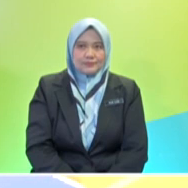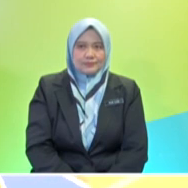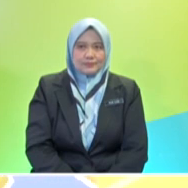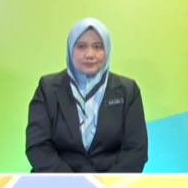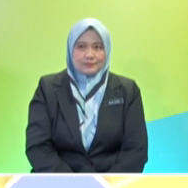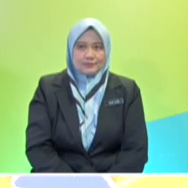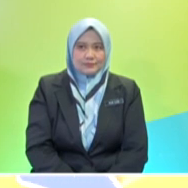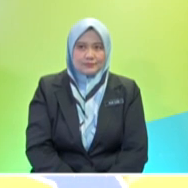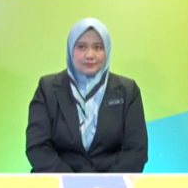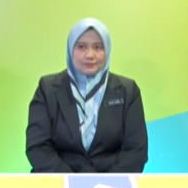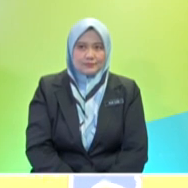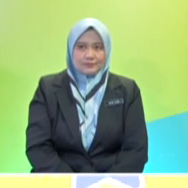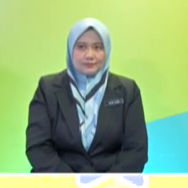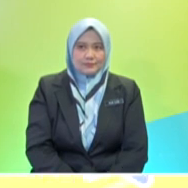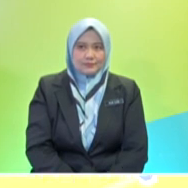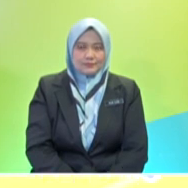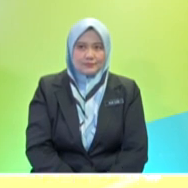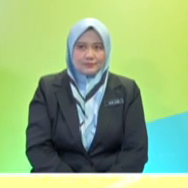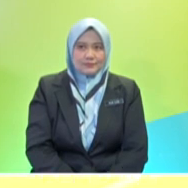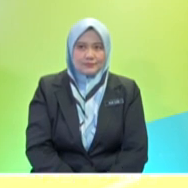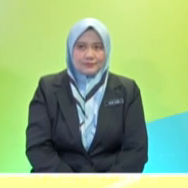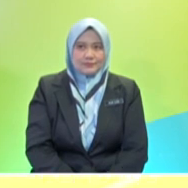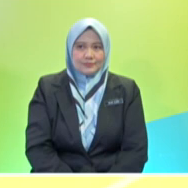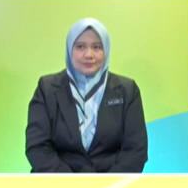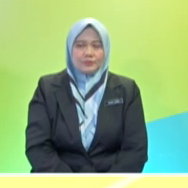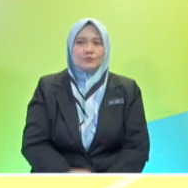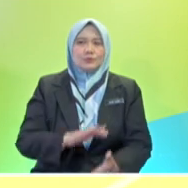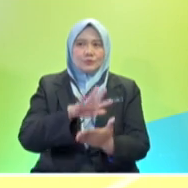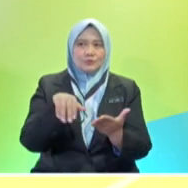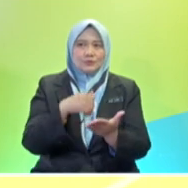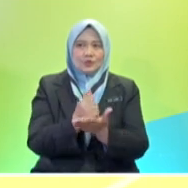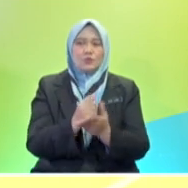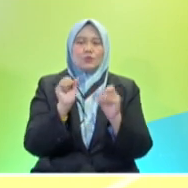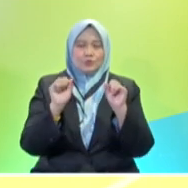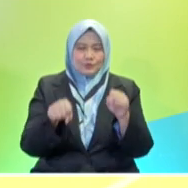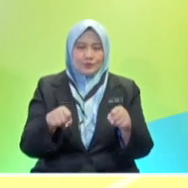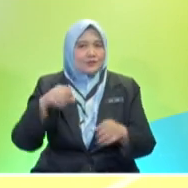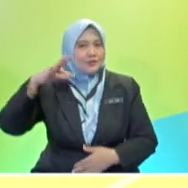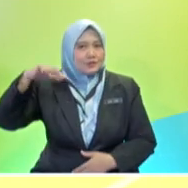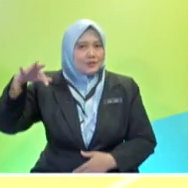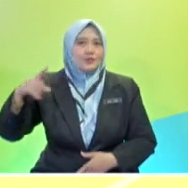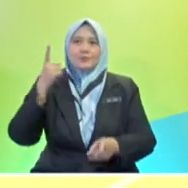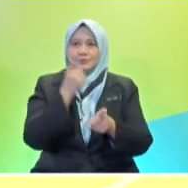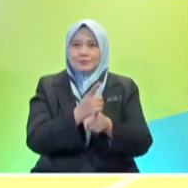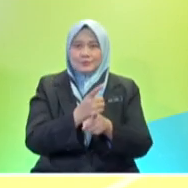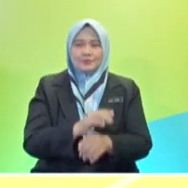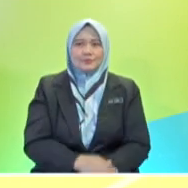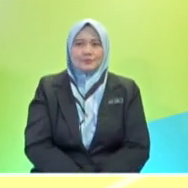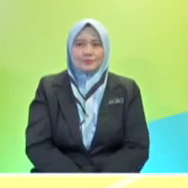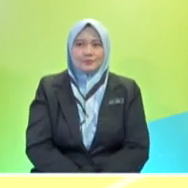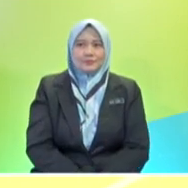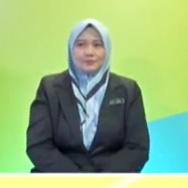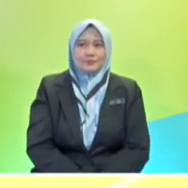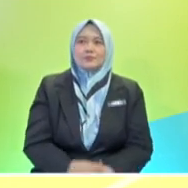perkataan kemas. Semua murid kita dapat mengeja dengan tepat. Baik, saya minta Irfan